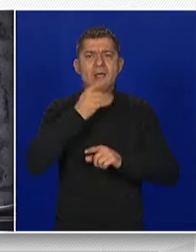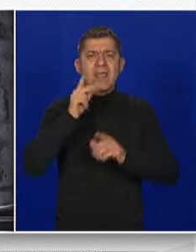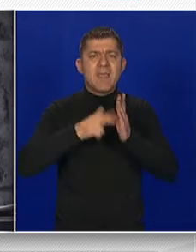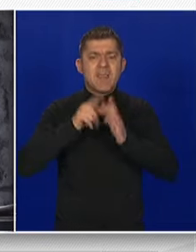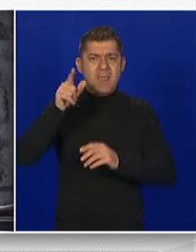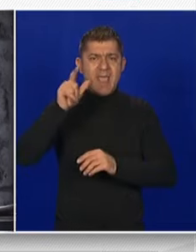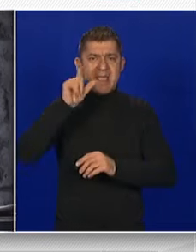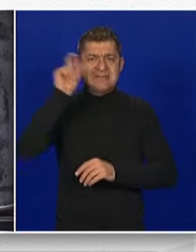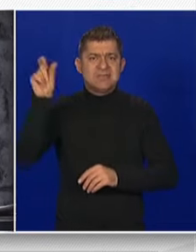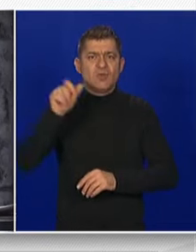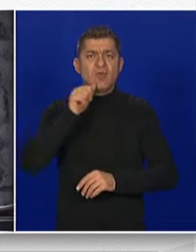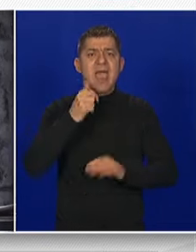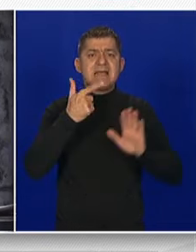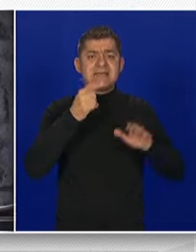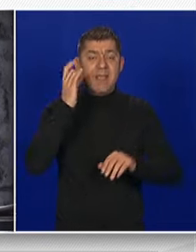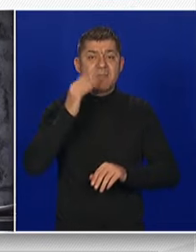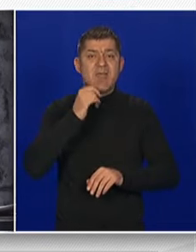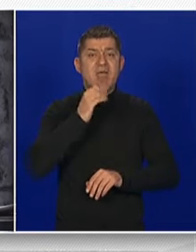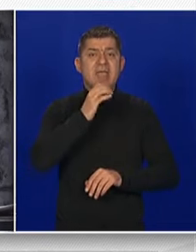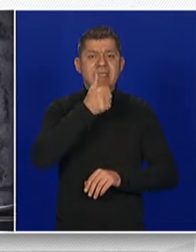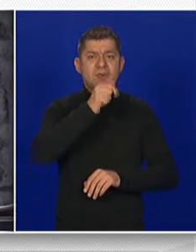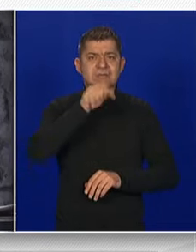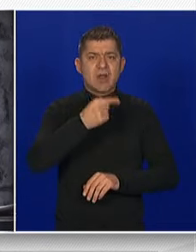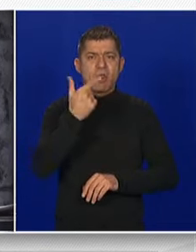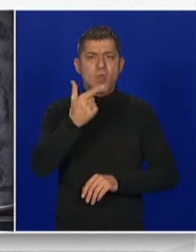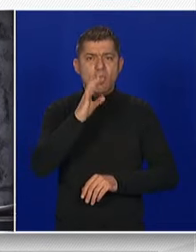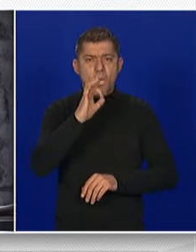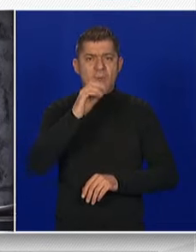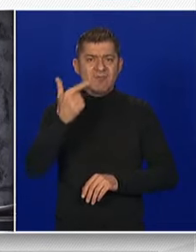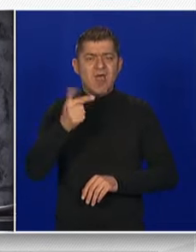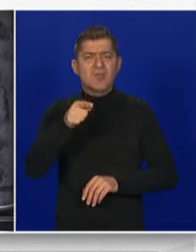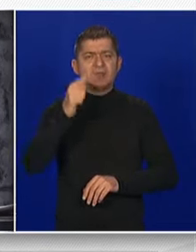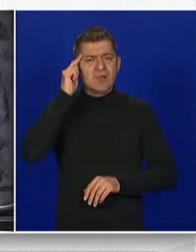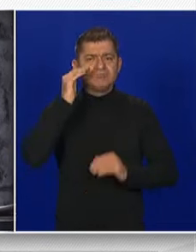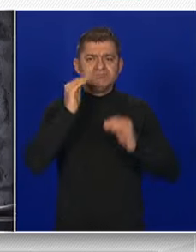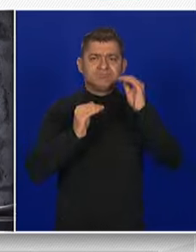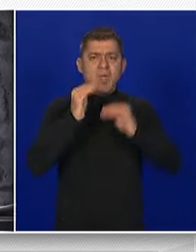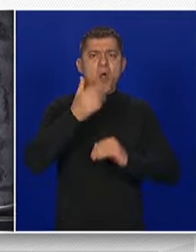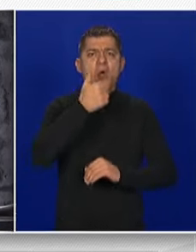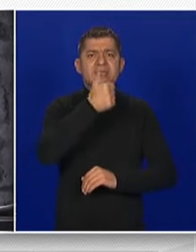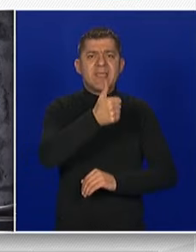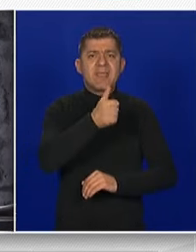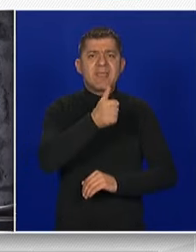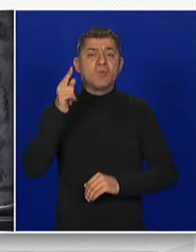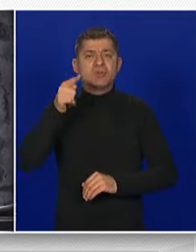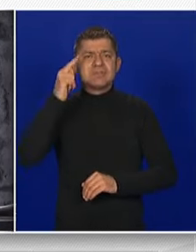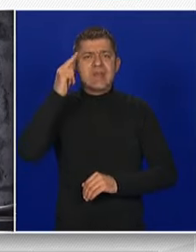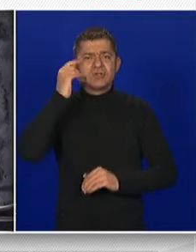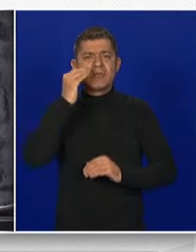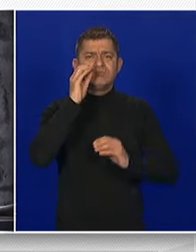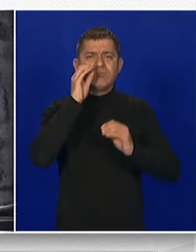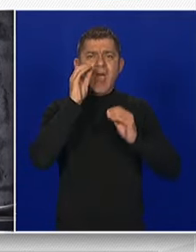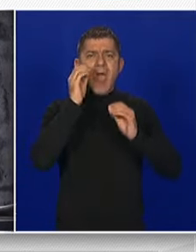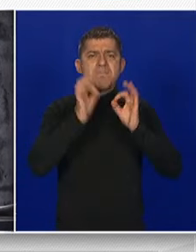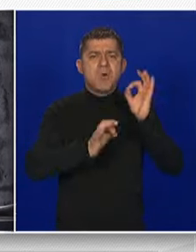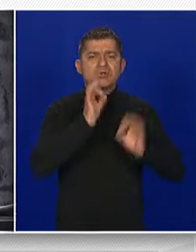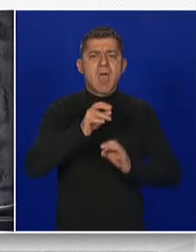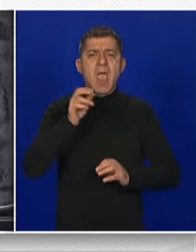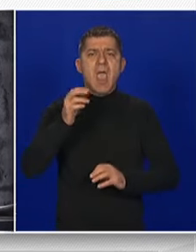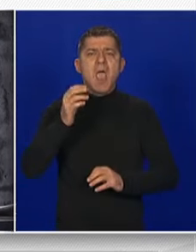sedamdnevni je 1,02, znači krećemo se negdje oko 1, što znači da nam se brojke bitno ne mijenjaju